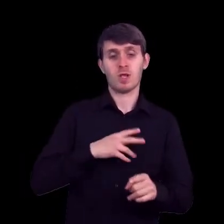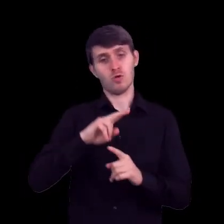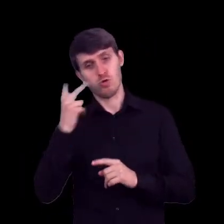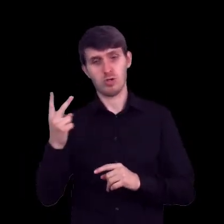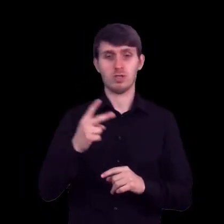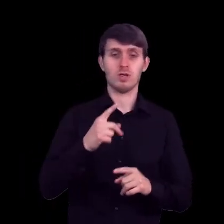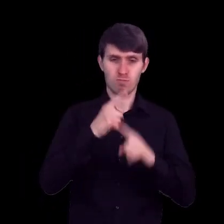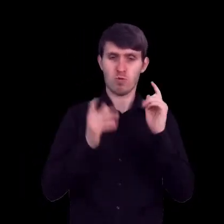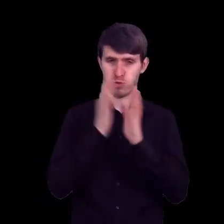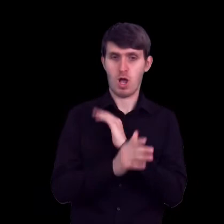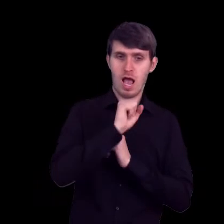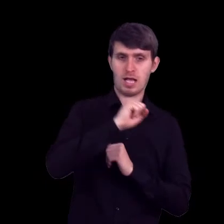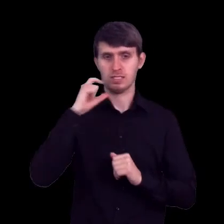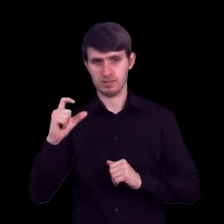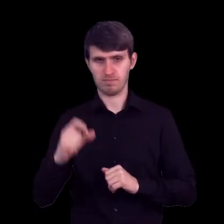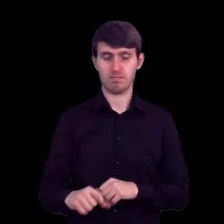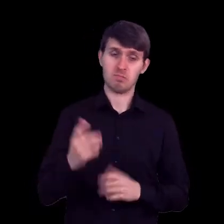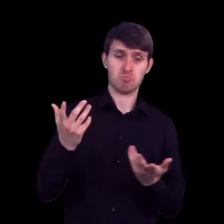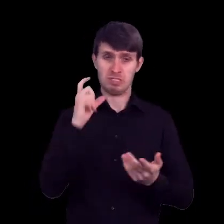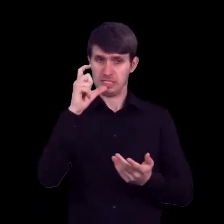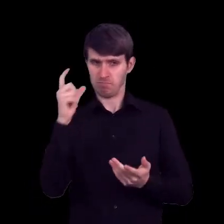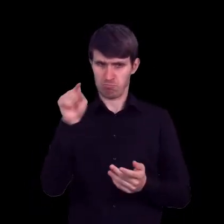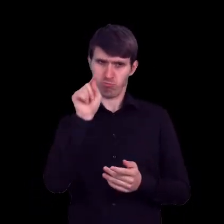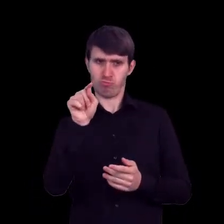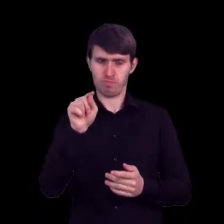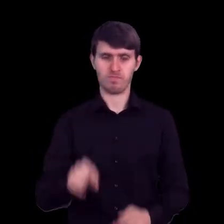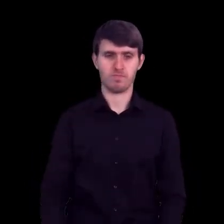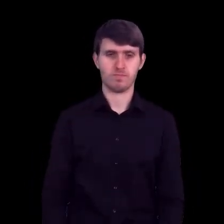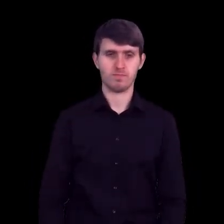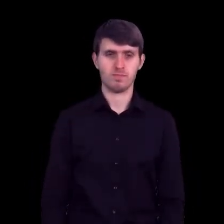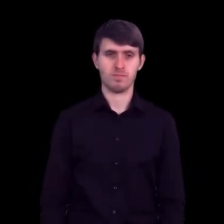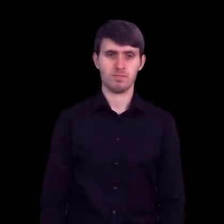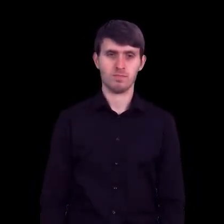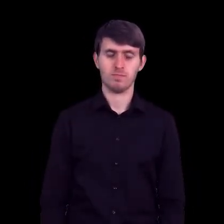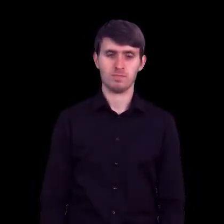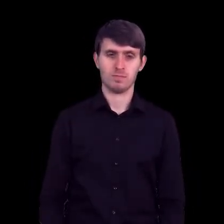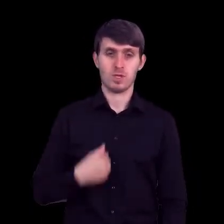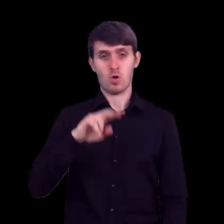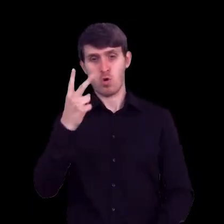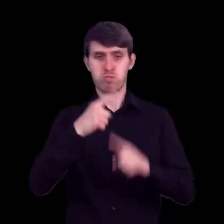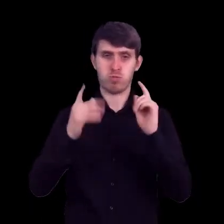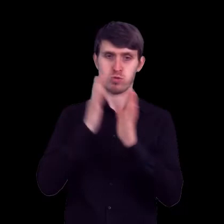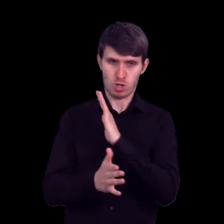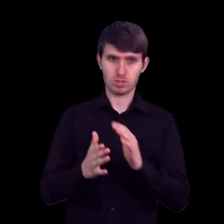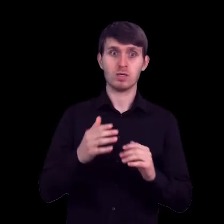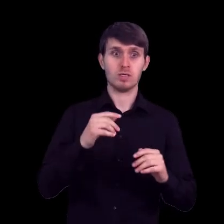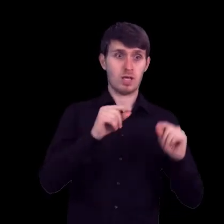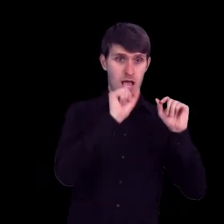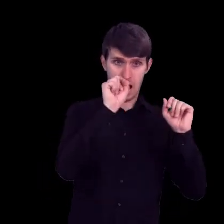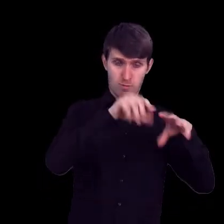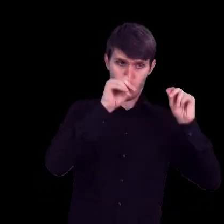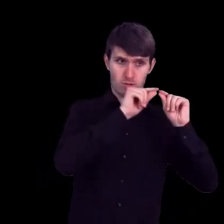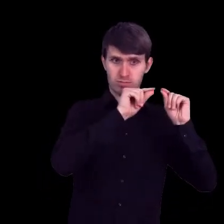Załóżmy też, że mamy także półprostą AC. Niech punkt C będzie tutaj. Rysuję drugą